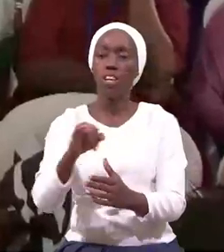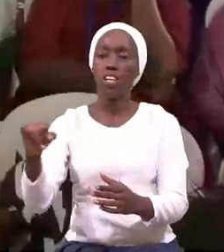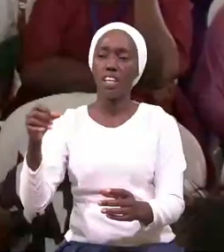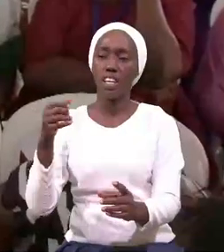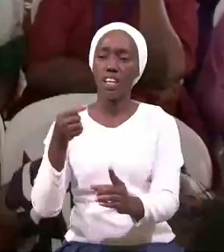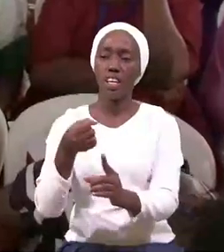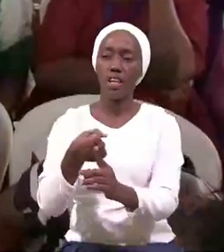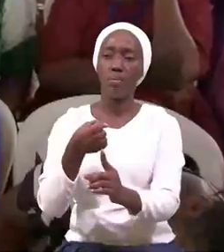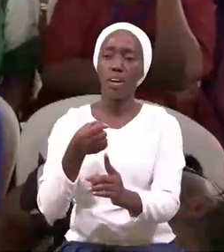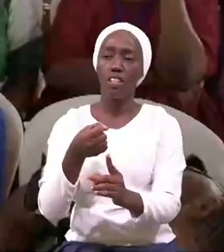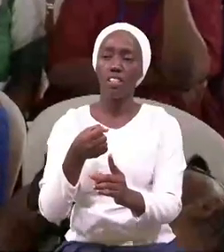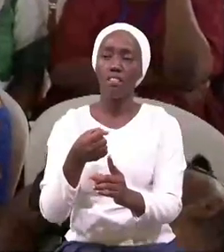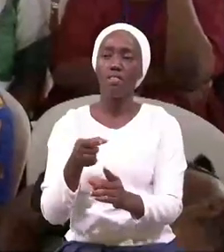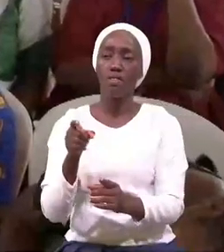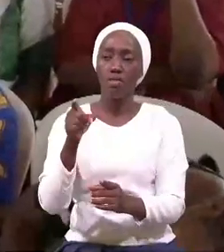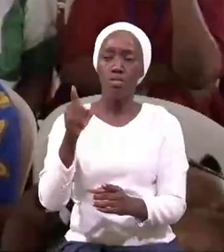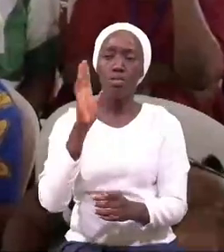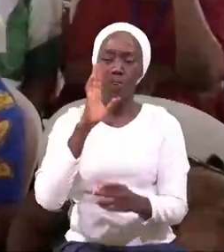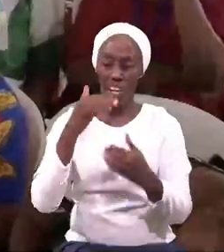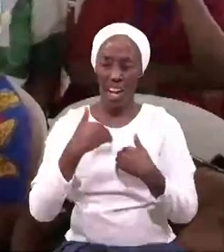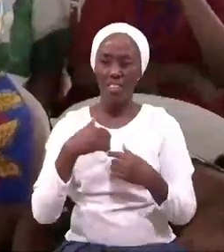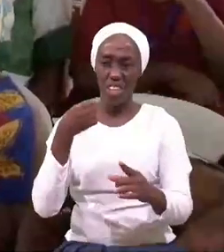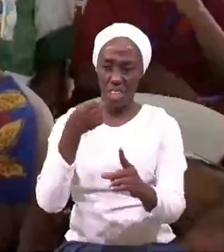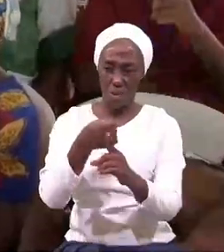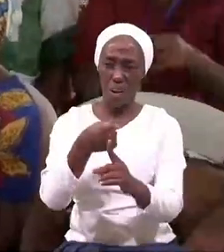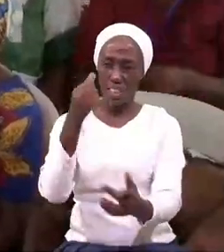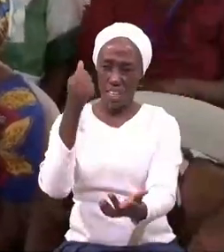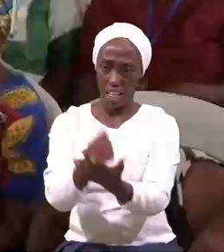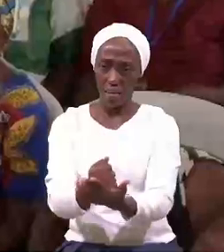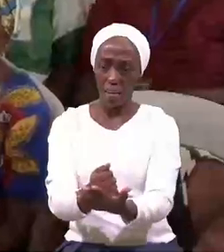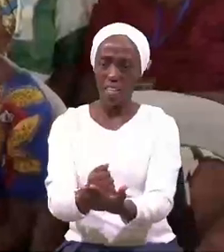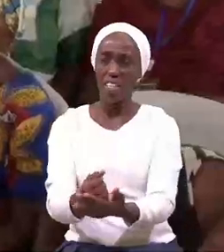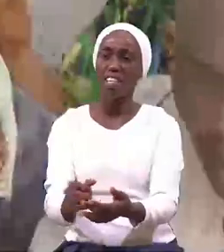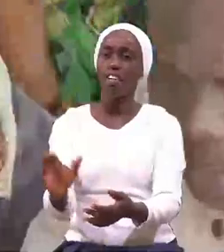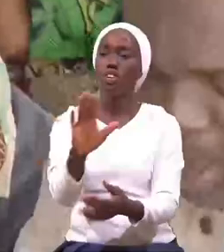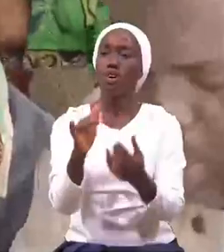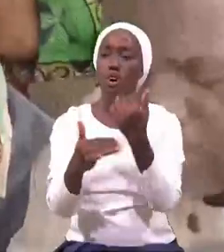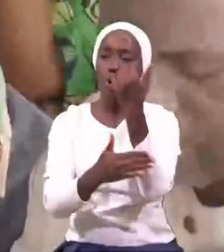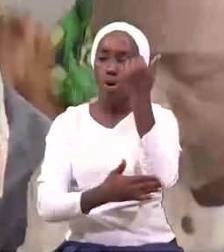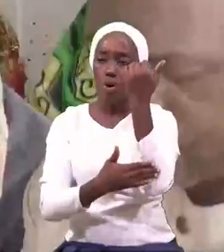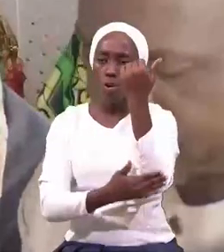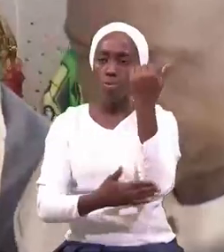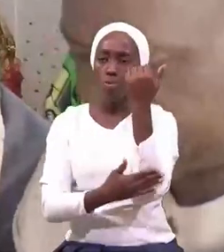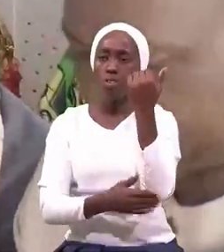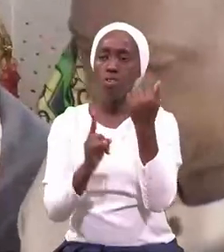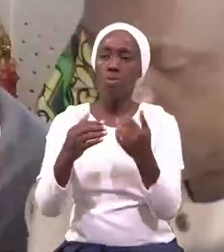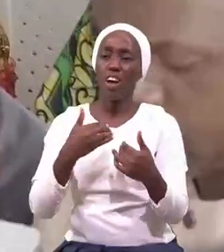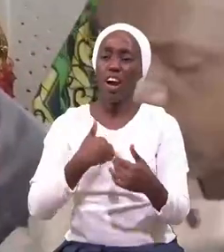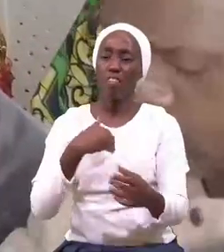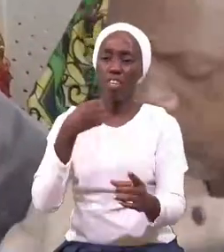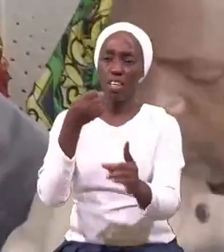L'impact croissant. Tu auras d'impact. Dans ton pays, tu auras d'impact.